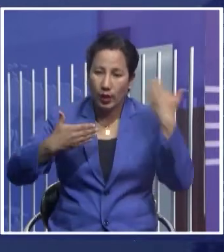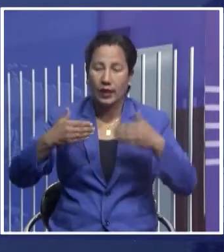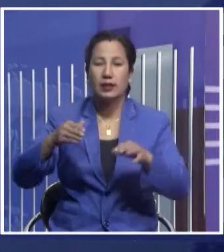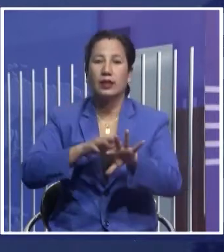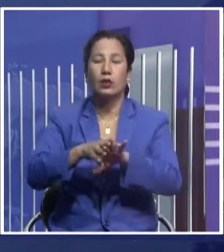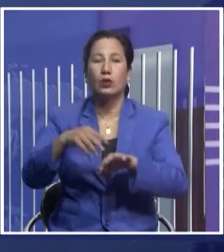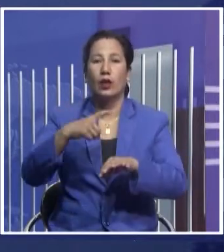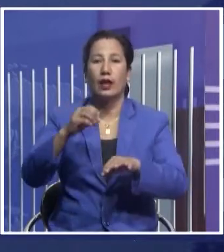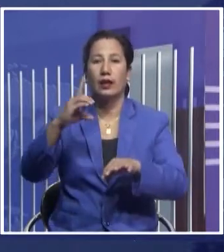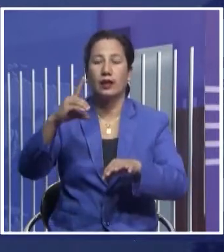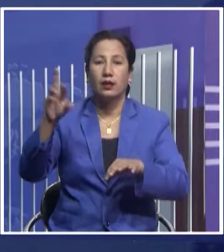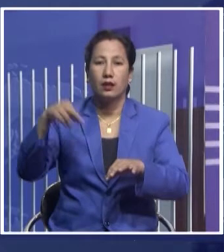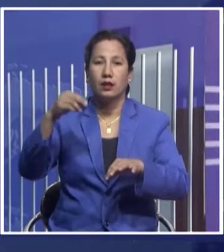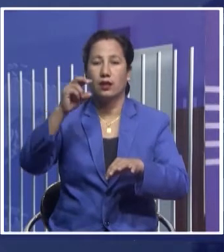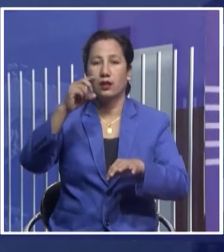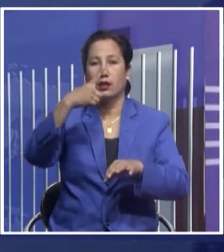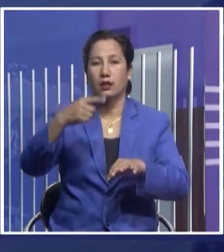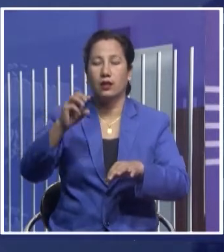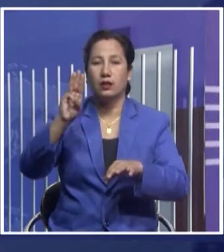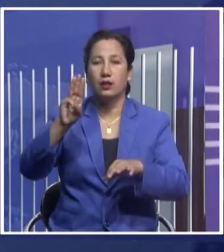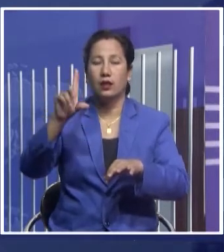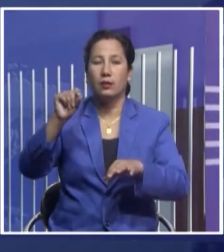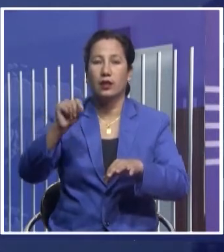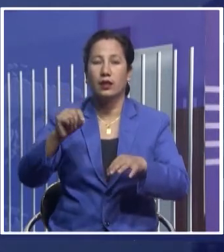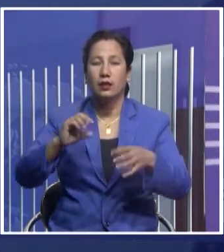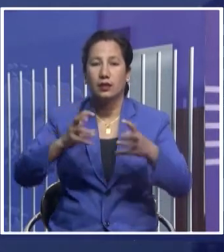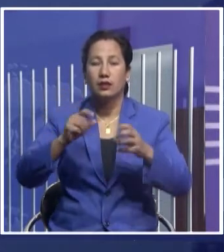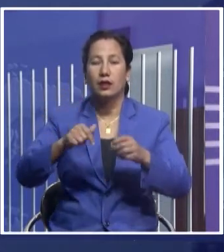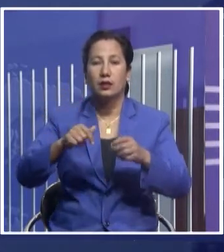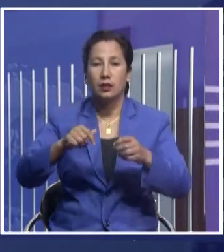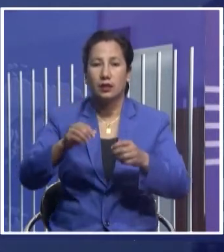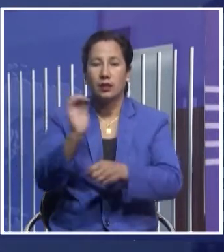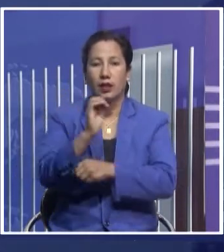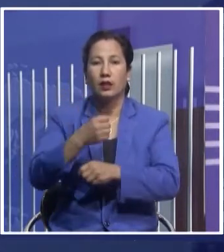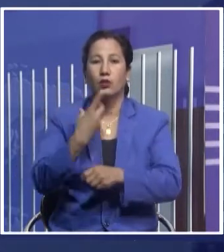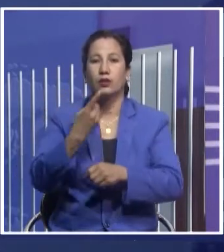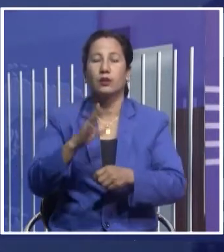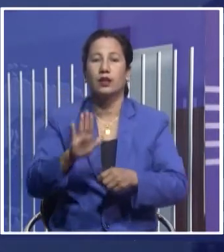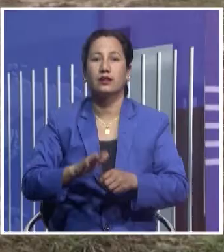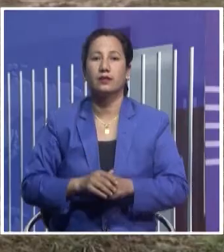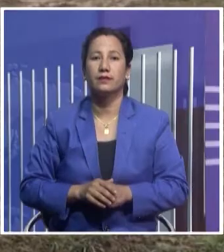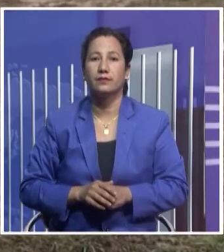लागि ट्रमा सेन्टरले सेवा प्रदान गर्ने भन्दै त्यस क्षेत्रका नागरिक खुसी भएका छन्